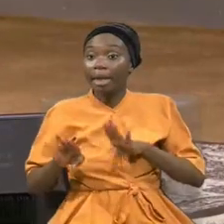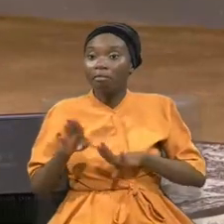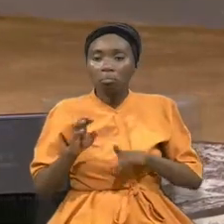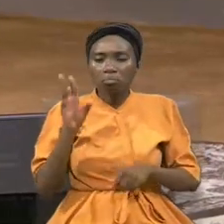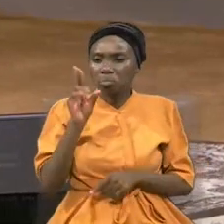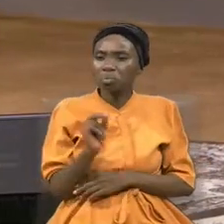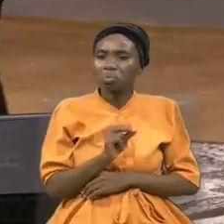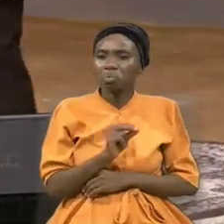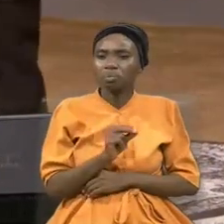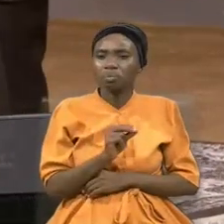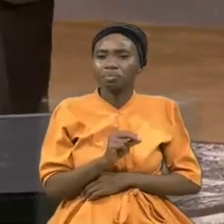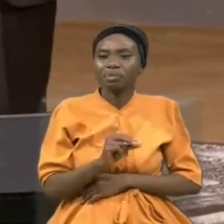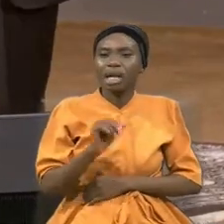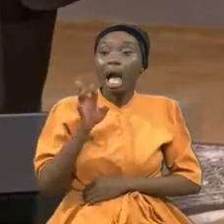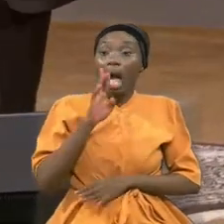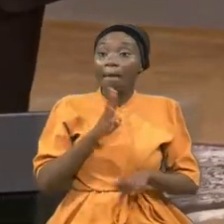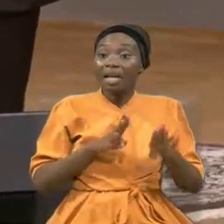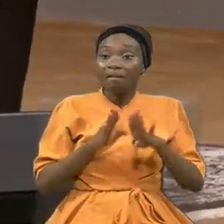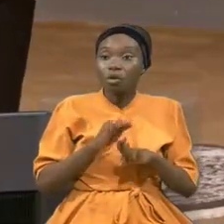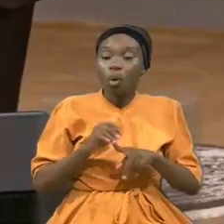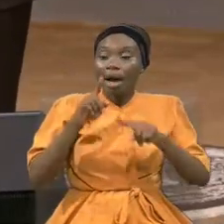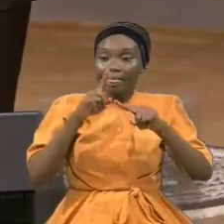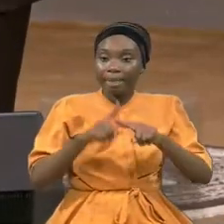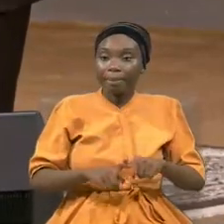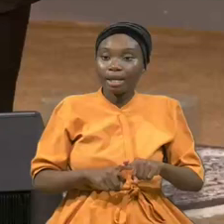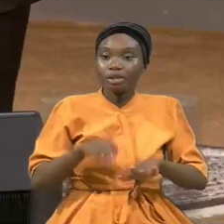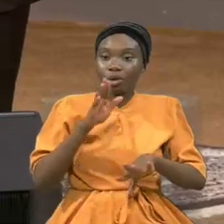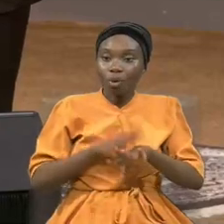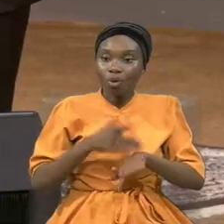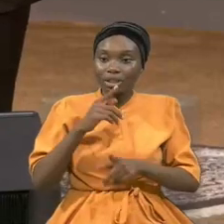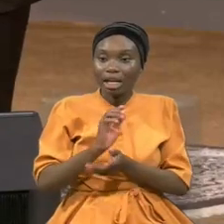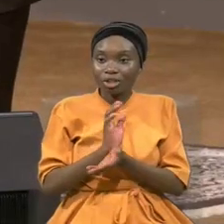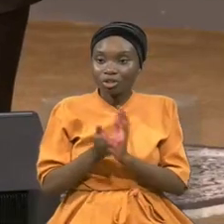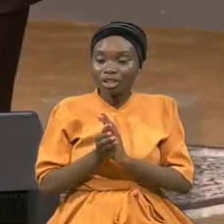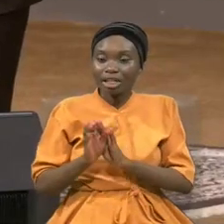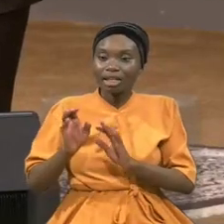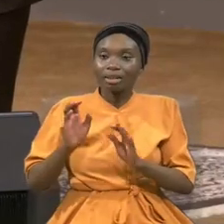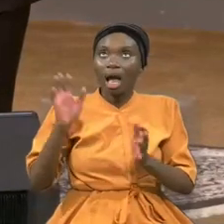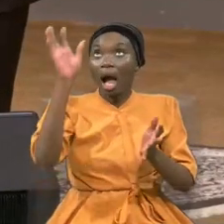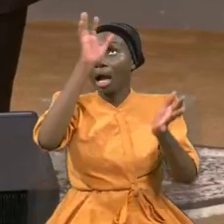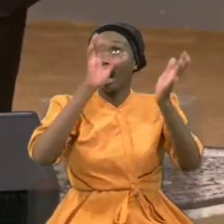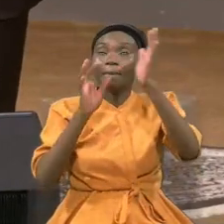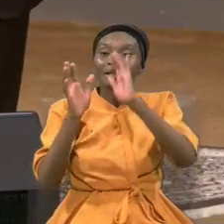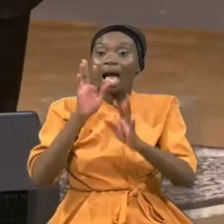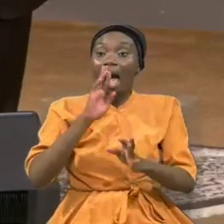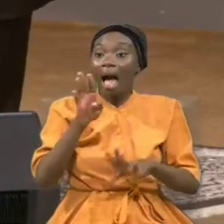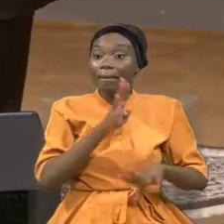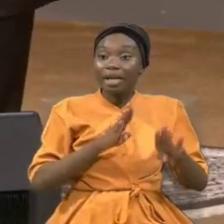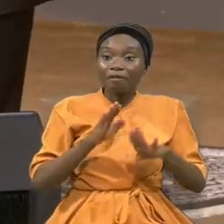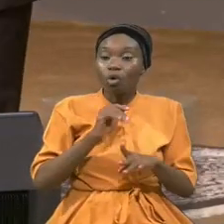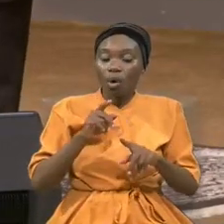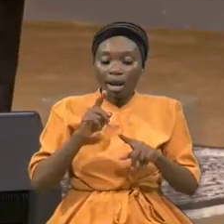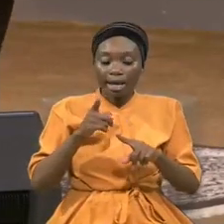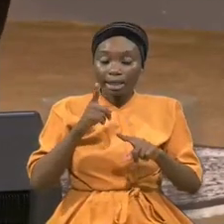Non. Son comportement dépend de la variation du climat. Oui,